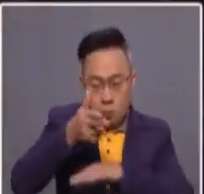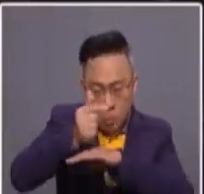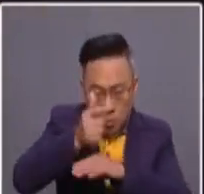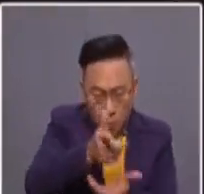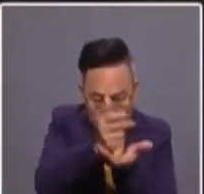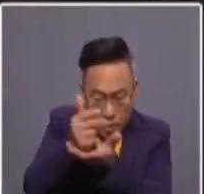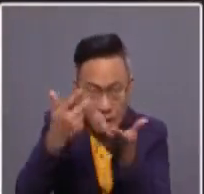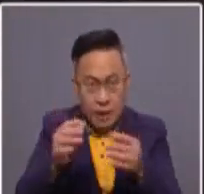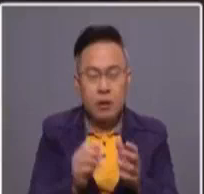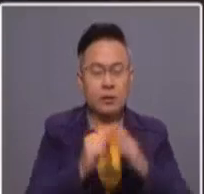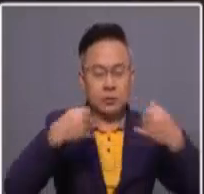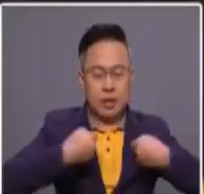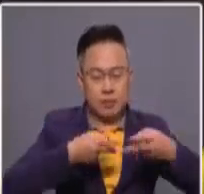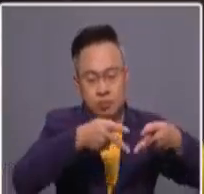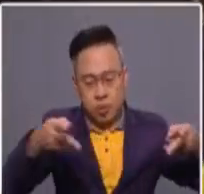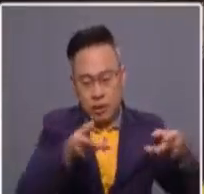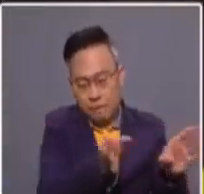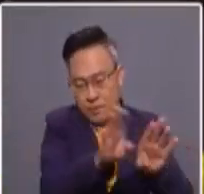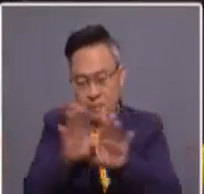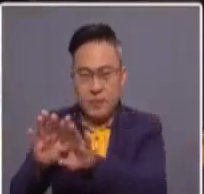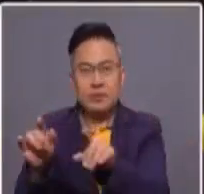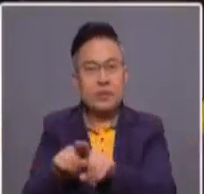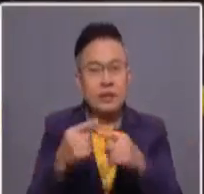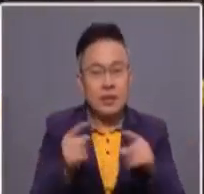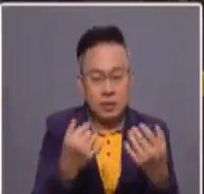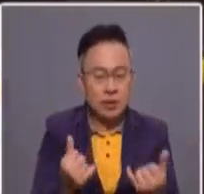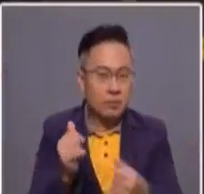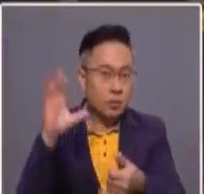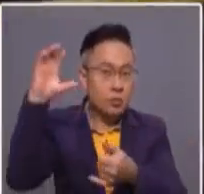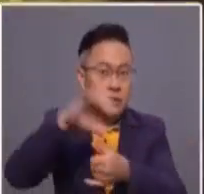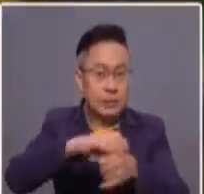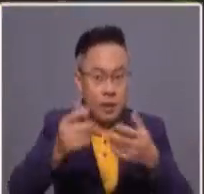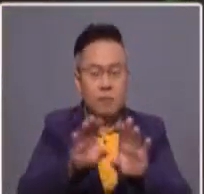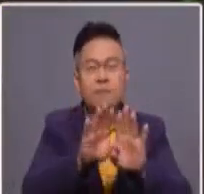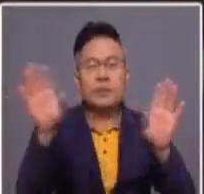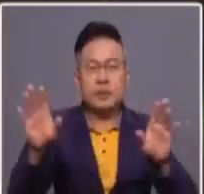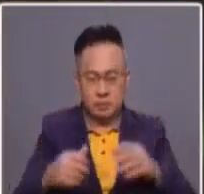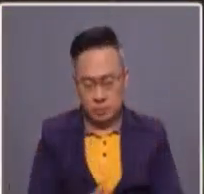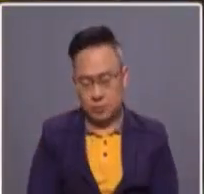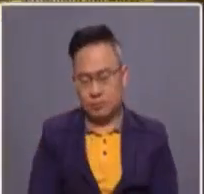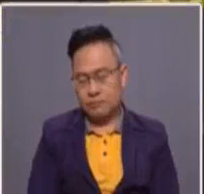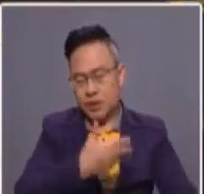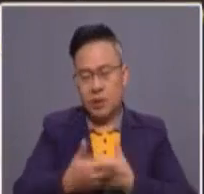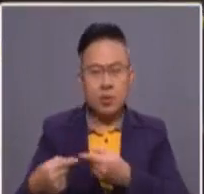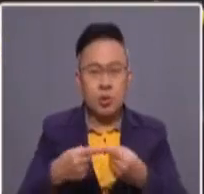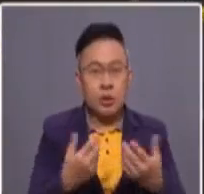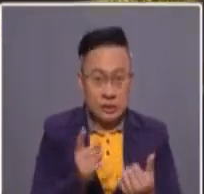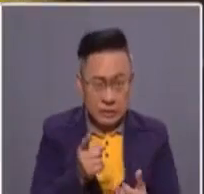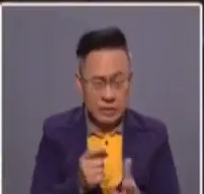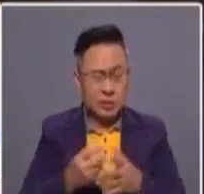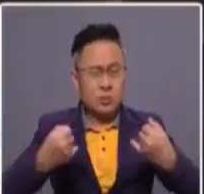ไม่มีผู้บาดเจ็บและเสียชีวิตก็กลับมาเปิดให้บริการตามปกติซึ่งผู้ก่อเหตุโดยปกตินั้นอยู่คนเดียวแล้วก็อยู่กับลูกจ้างชายค